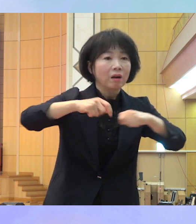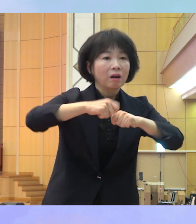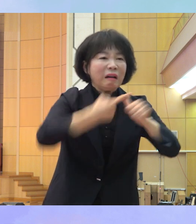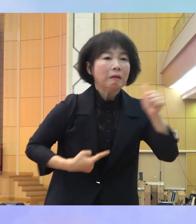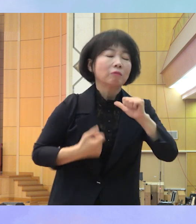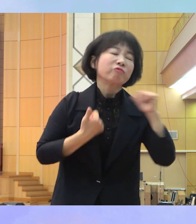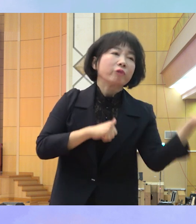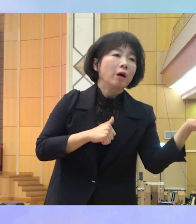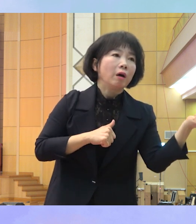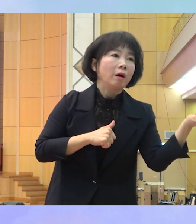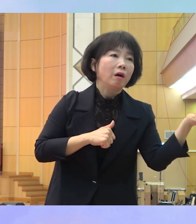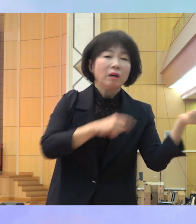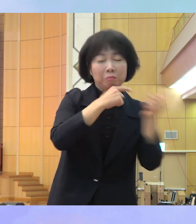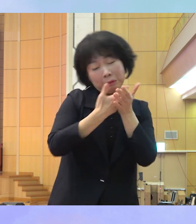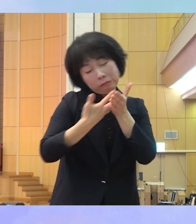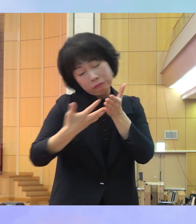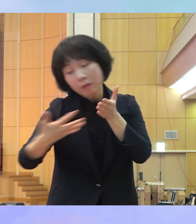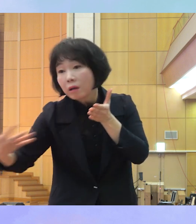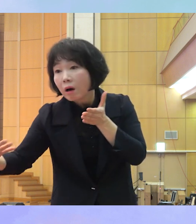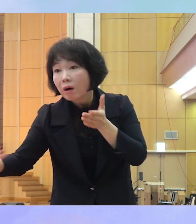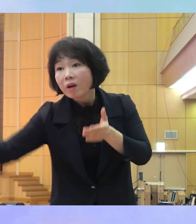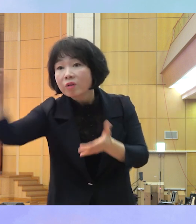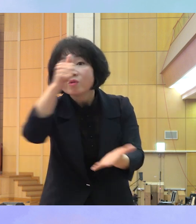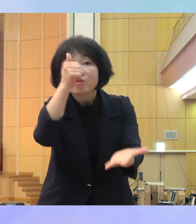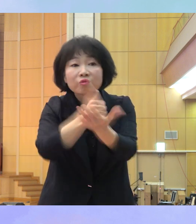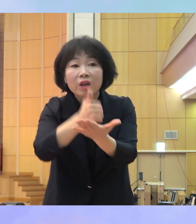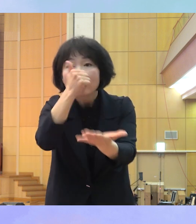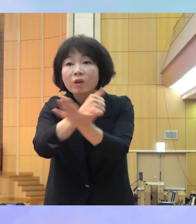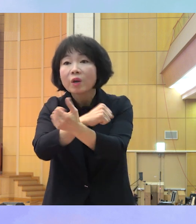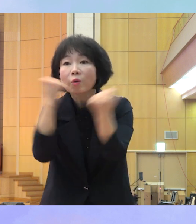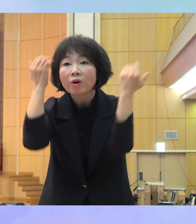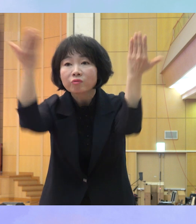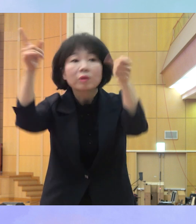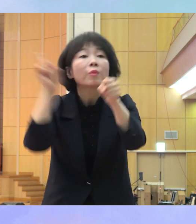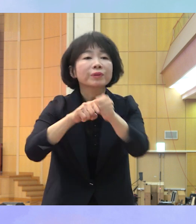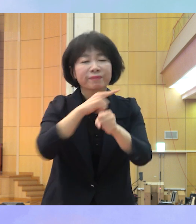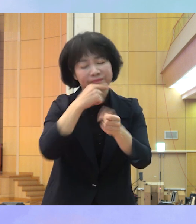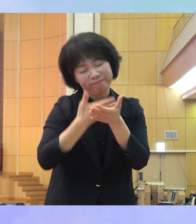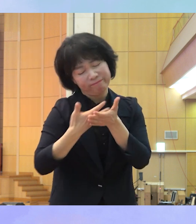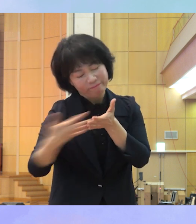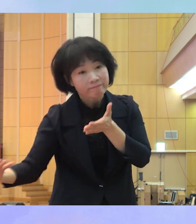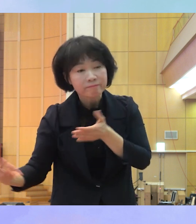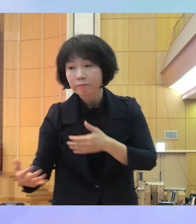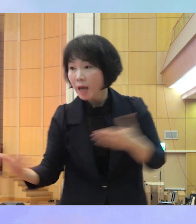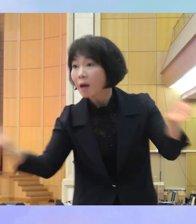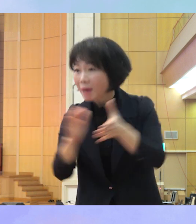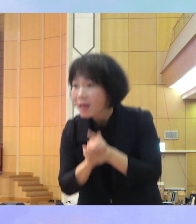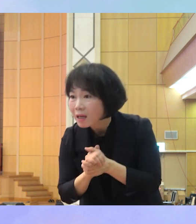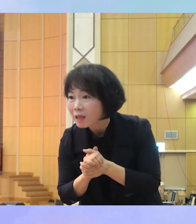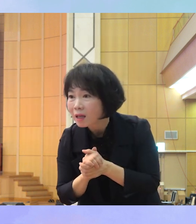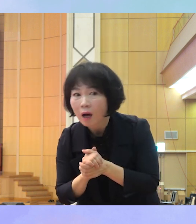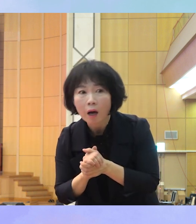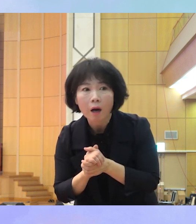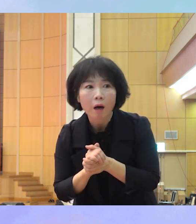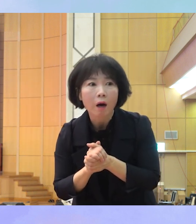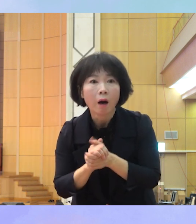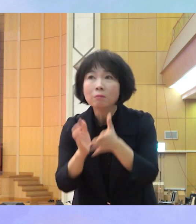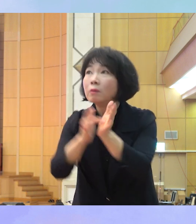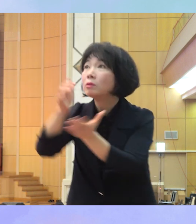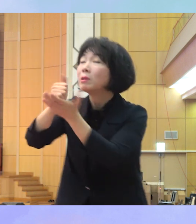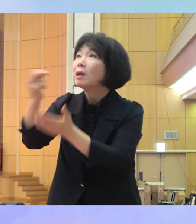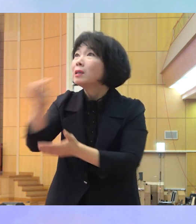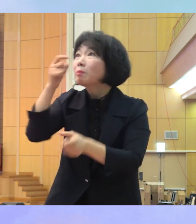이거로구나. 나에게 생명이 떡이 되어 주시기 위해서, 나에게 생명의 음료가 되게 해